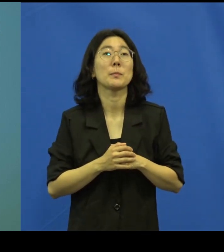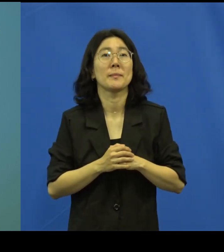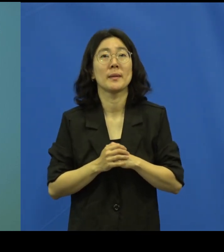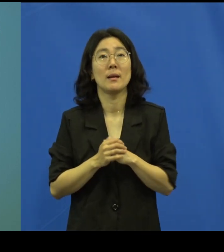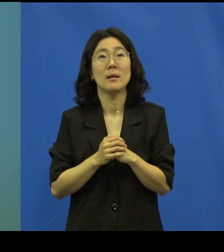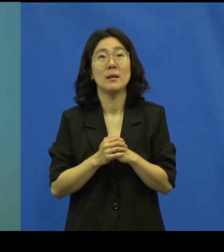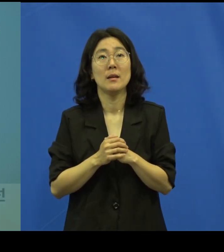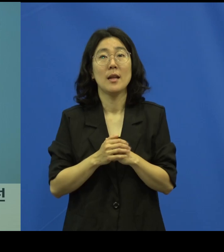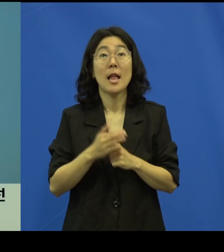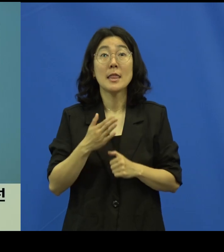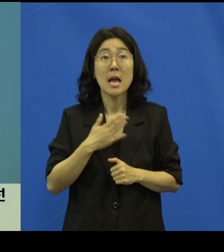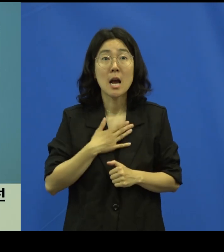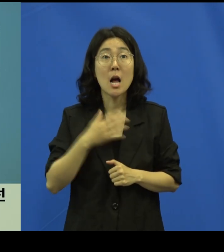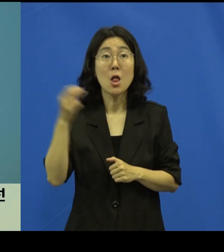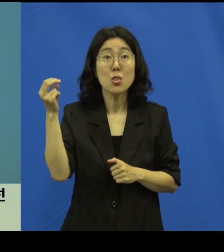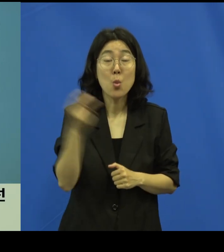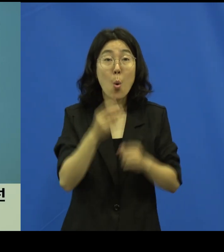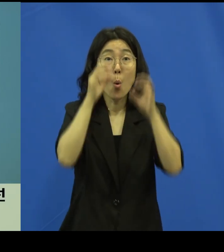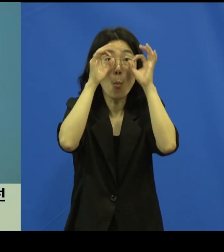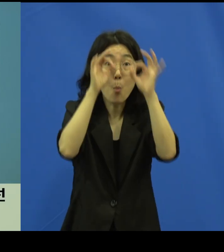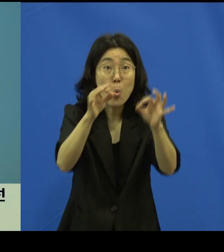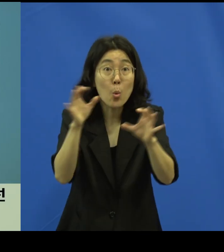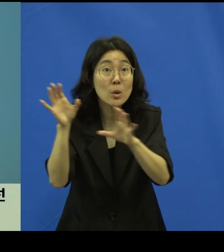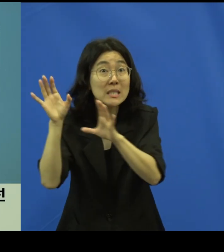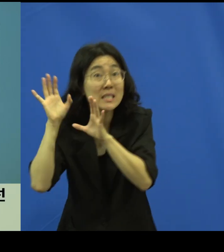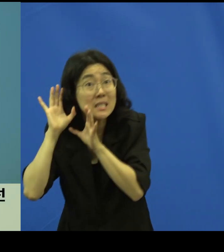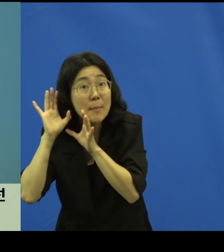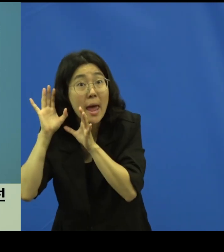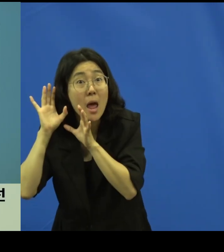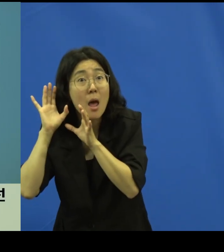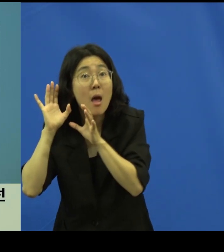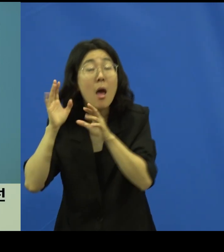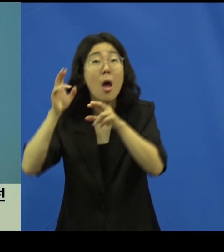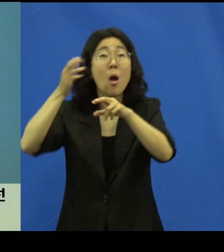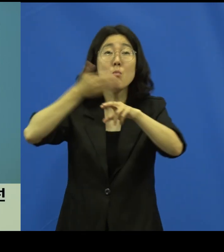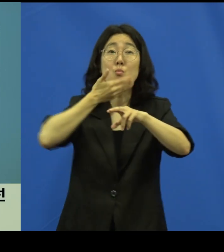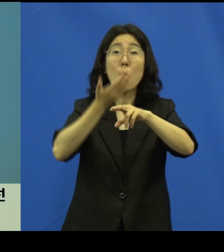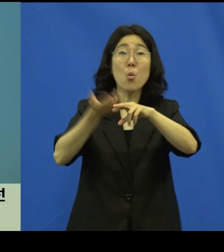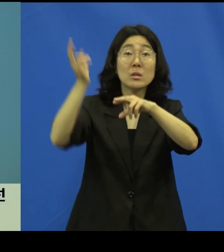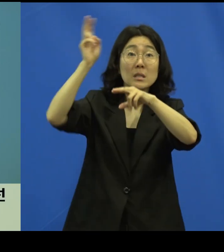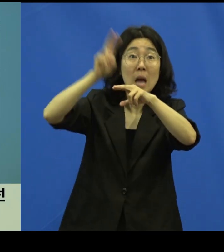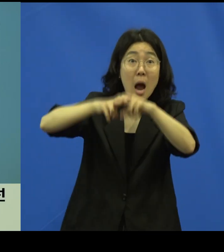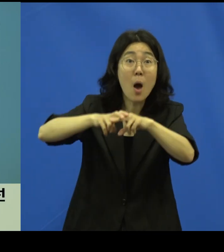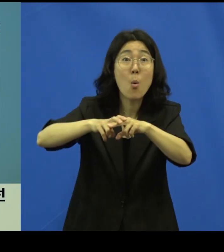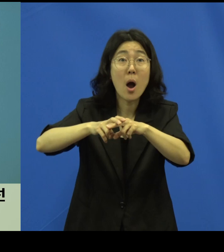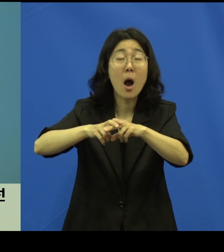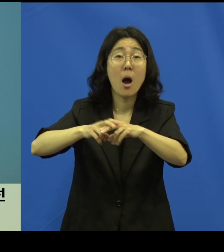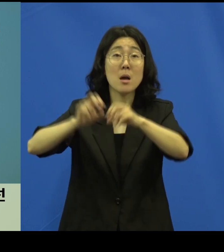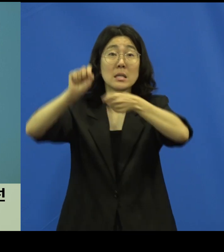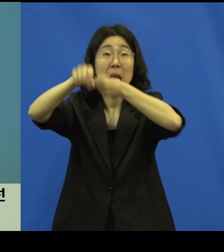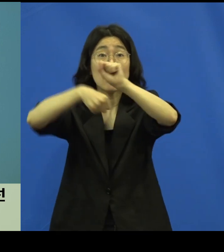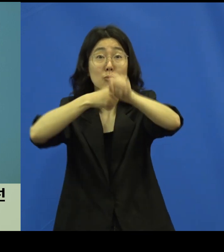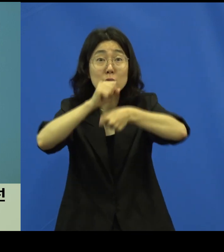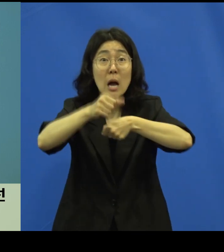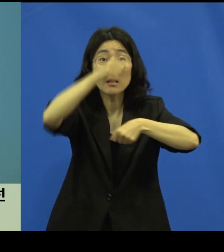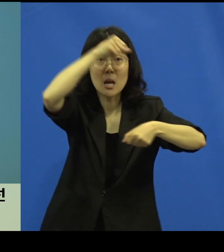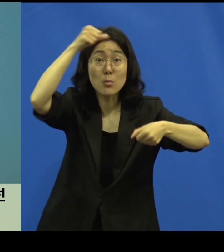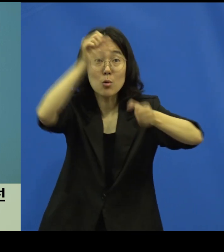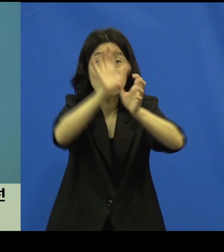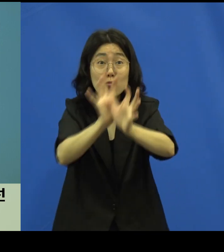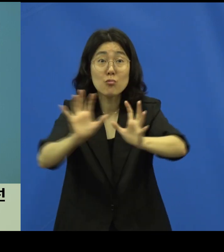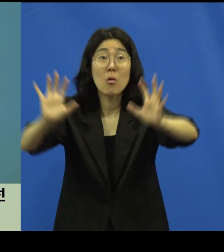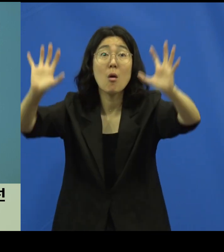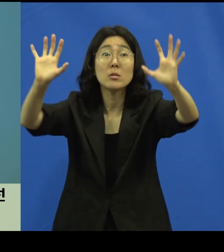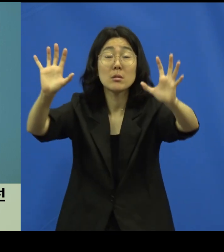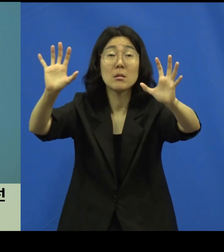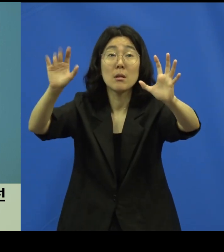12절에 나오는데, 내가 또 보고 들음에 보좌와 생물들과 장로들을 둘러싼 많은 천사의 음성이 있는데 그